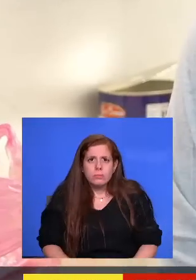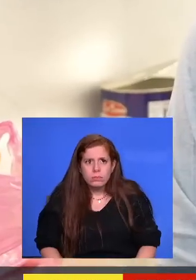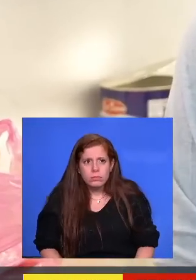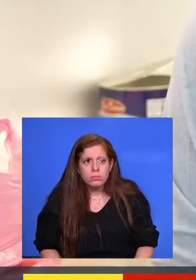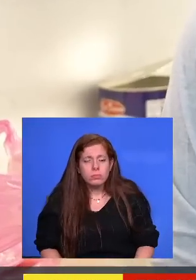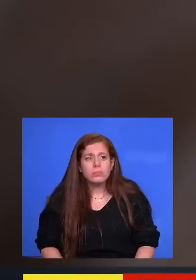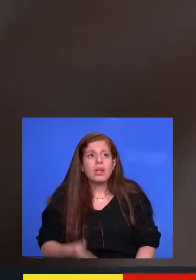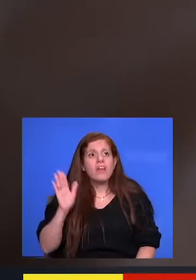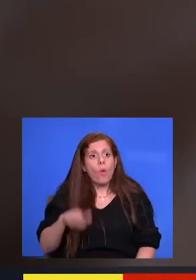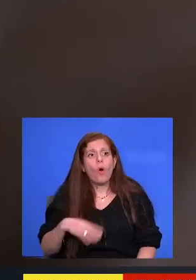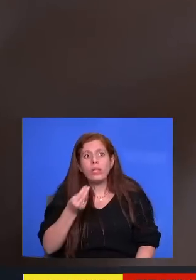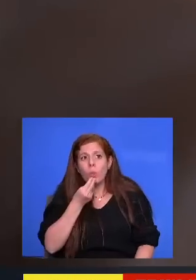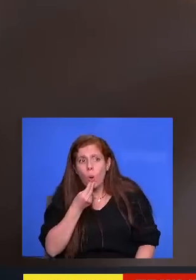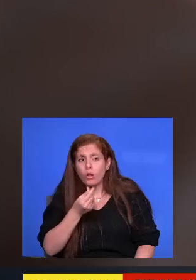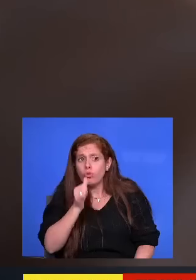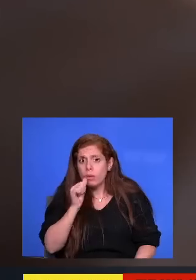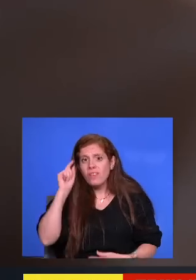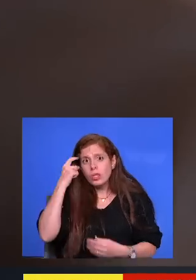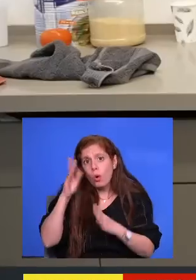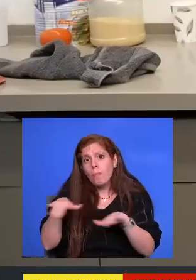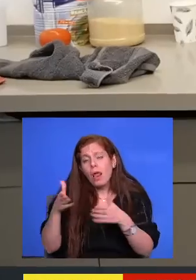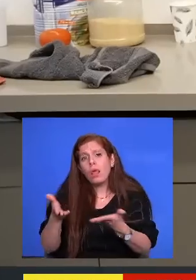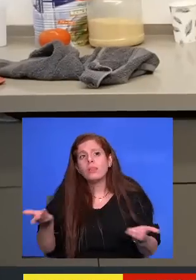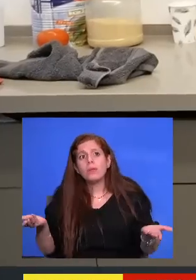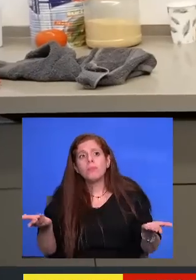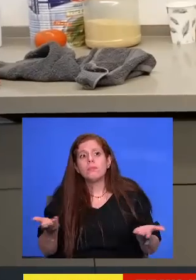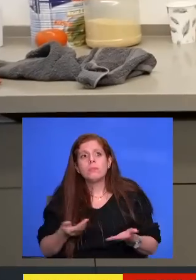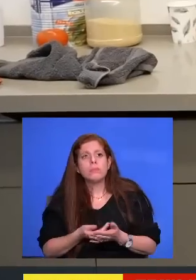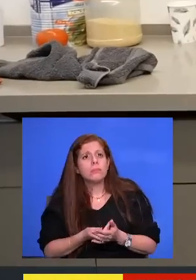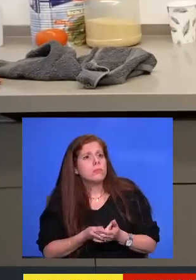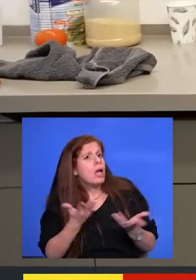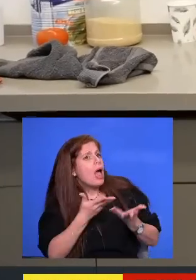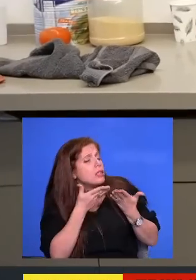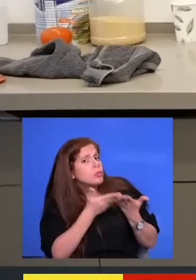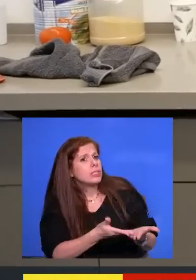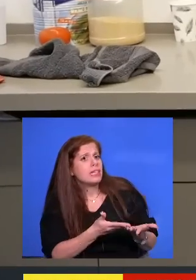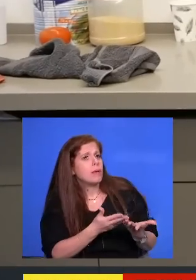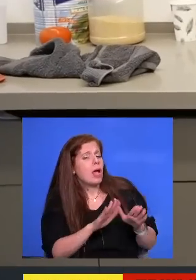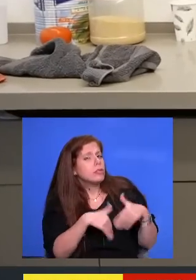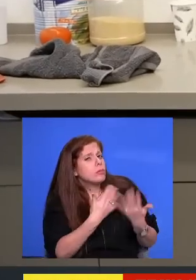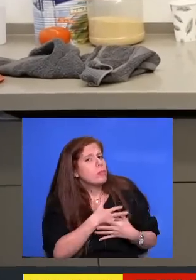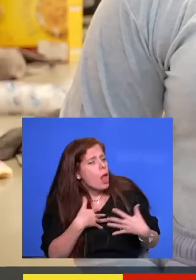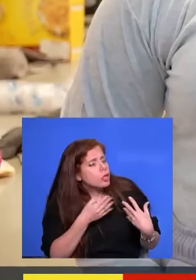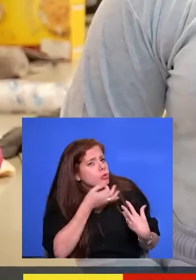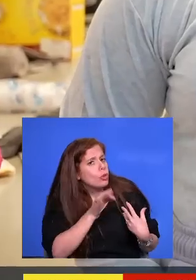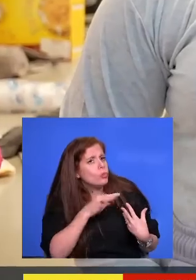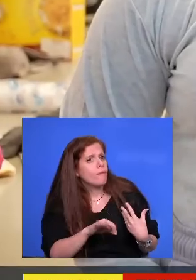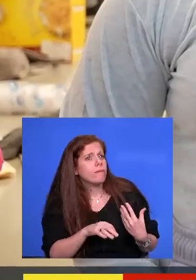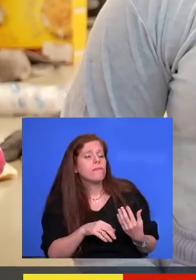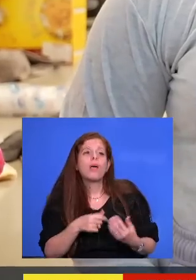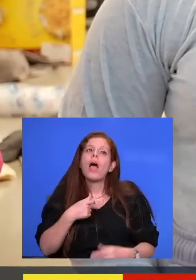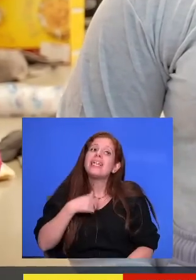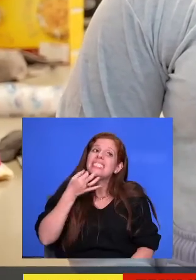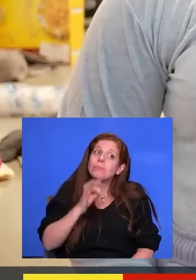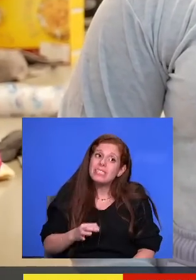ככה לפחות אני אוכל, שותה, וידאגו גם לילדים. איך אתם עוזרים לו? איך אתם נותנים לו להרגיש טוב יותר? אני